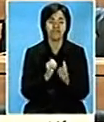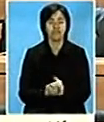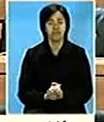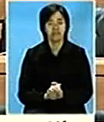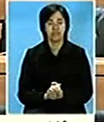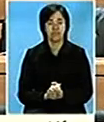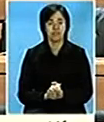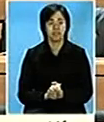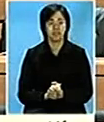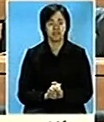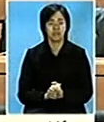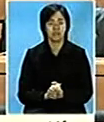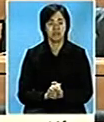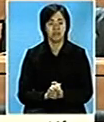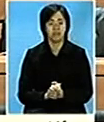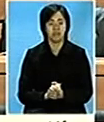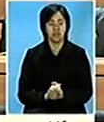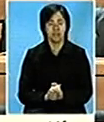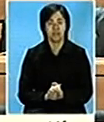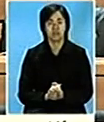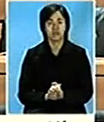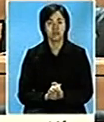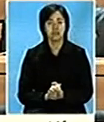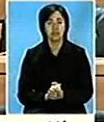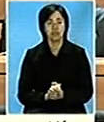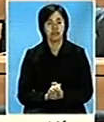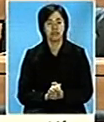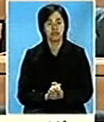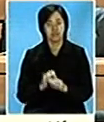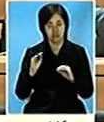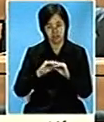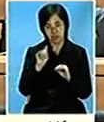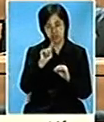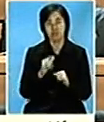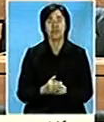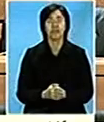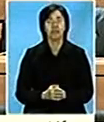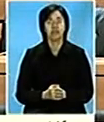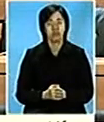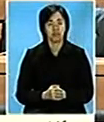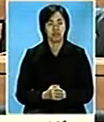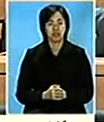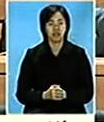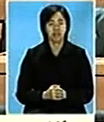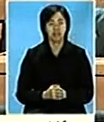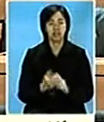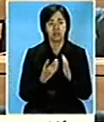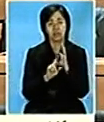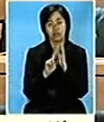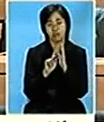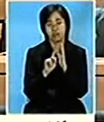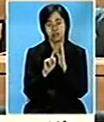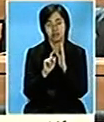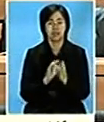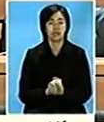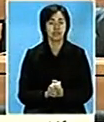แล้วก็อีกสิ่งหนึ่งก็คือว่าที่จังหวัดขอนแก่นเองนะครับ